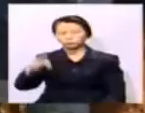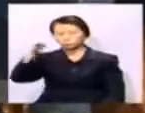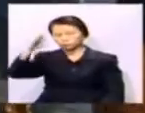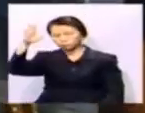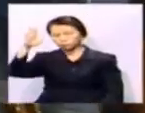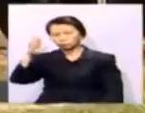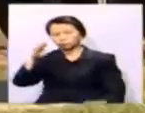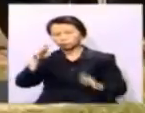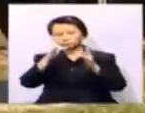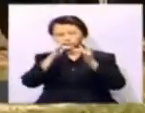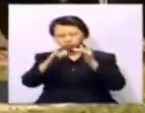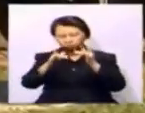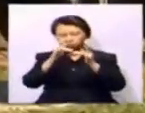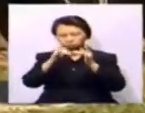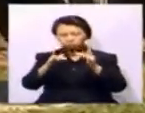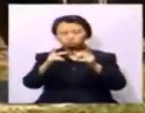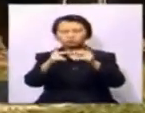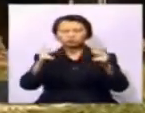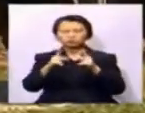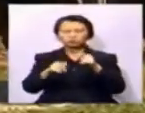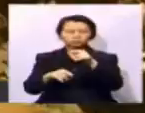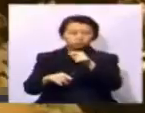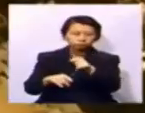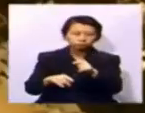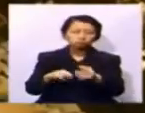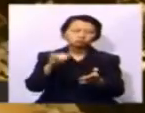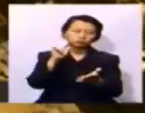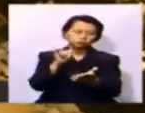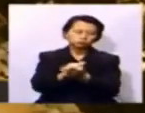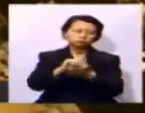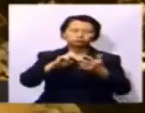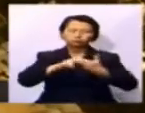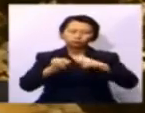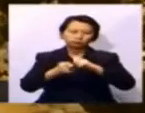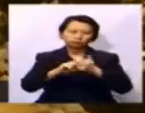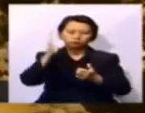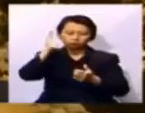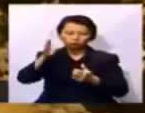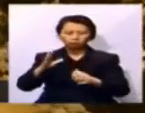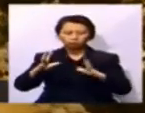kelemahan capaian jalur lebar di kawasan tersebut merupakan salah satu masalah